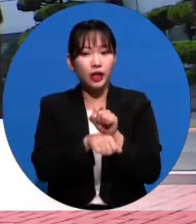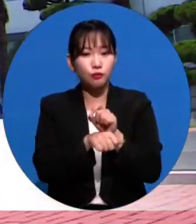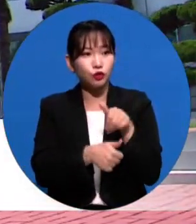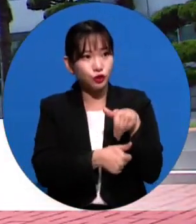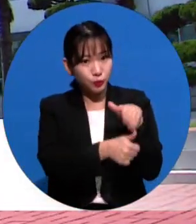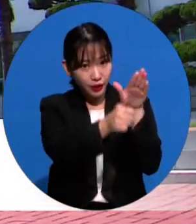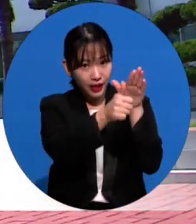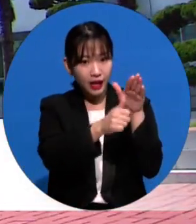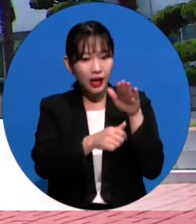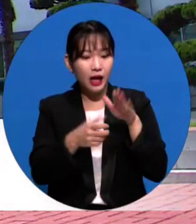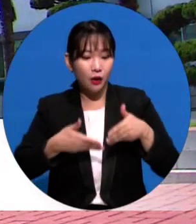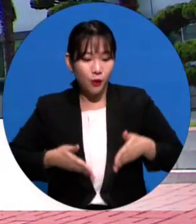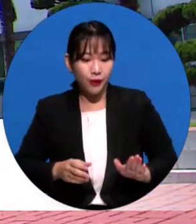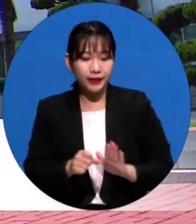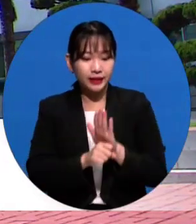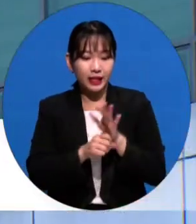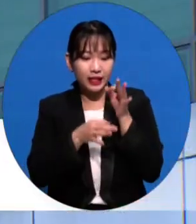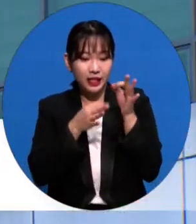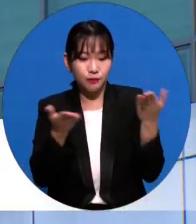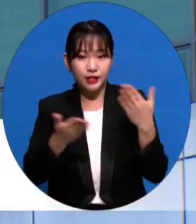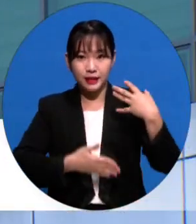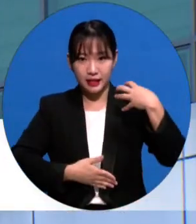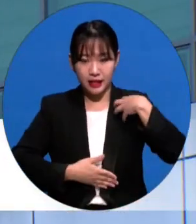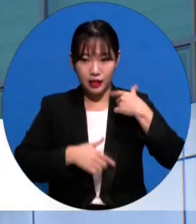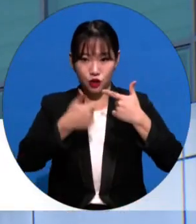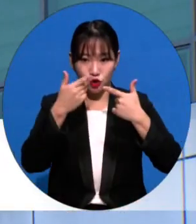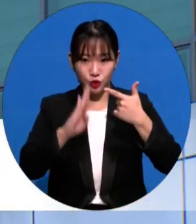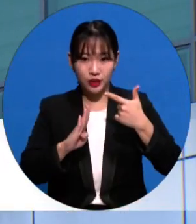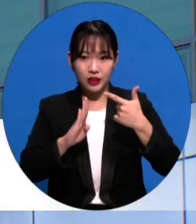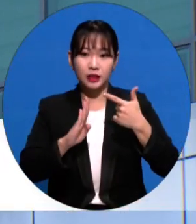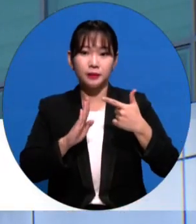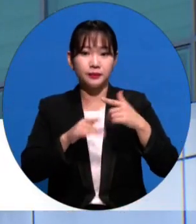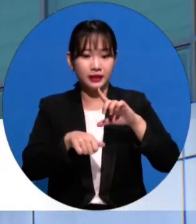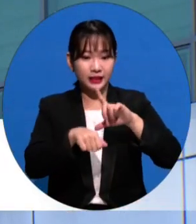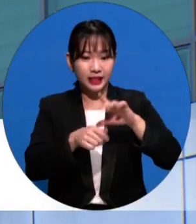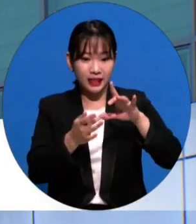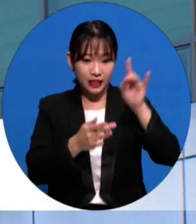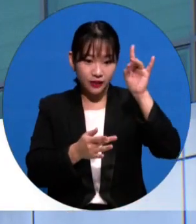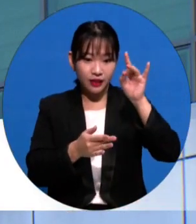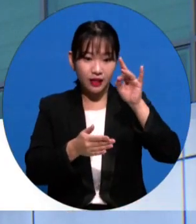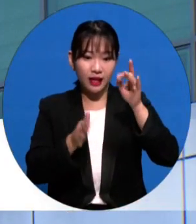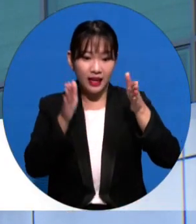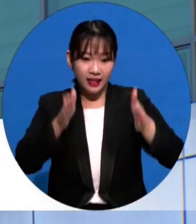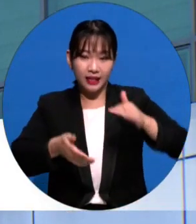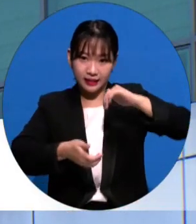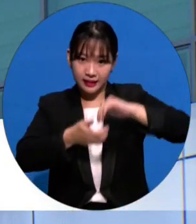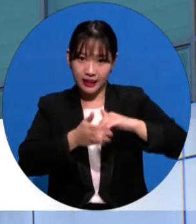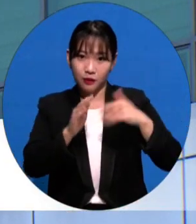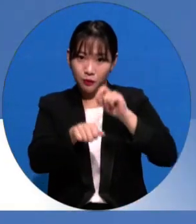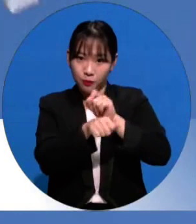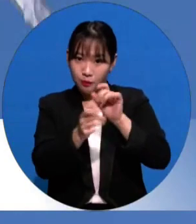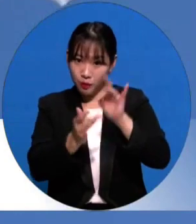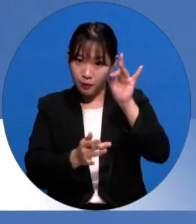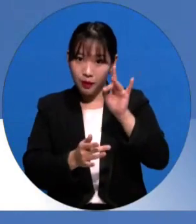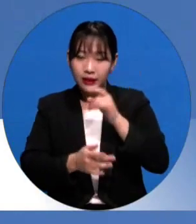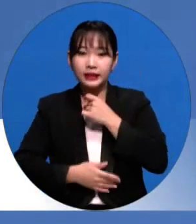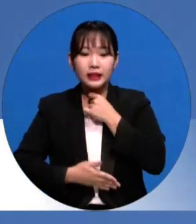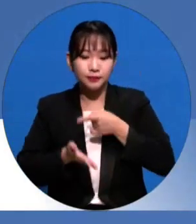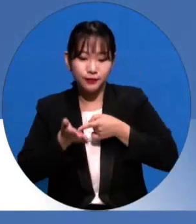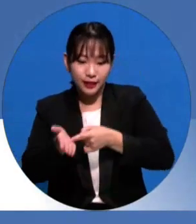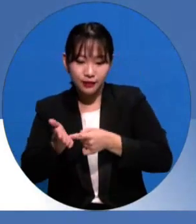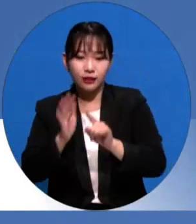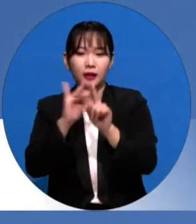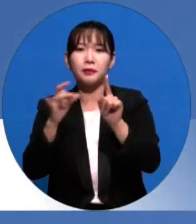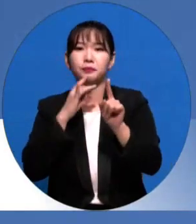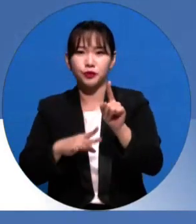파견해 고향사랑기부제 업무를 담당할 6급 상당 시간선택제 임기제 공무원 채용은 응모자가 한 명에